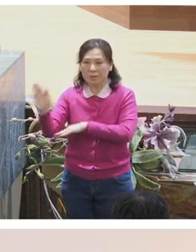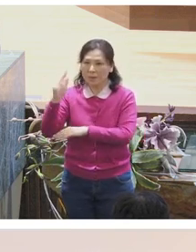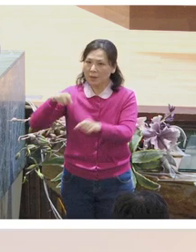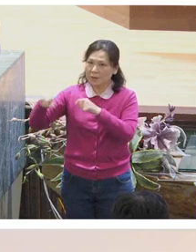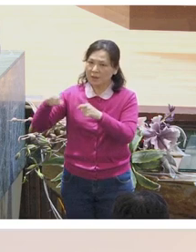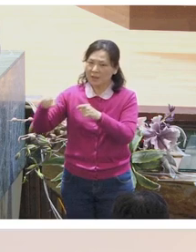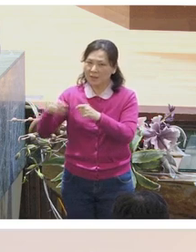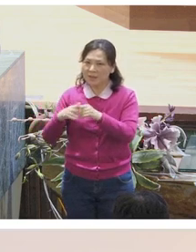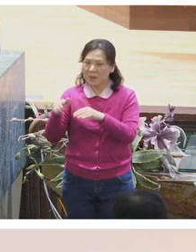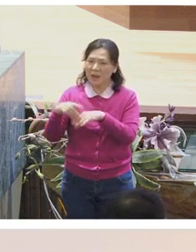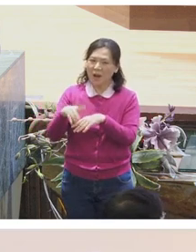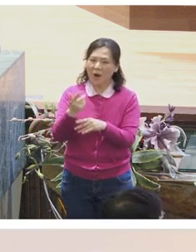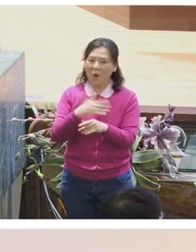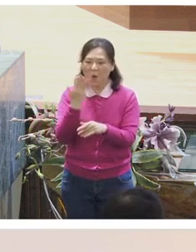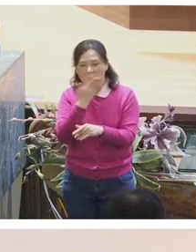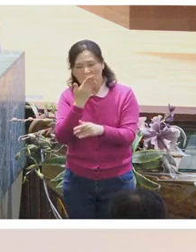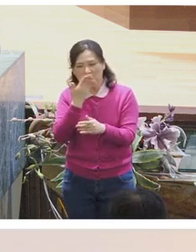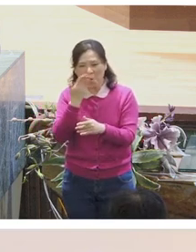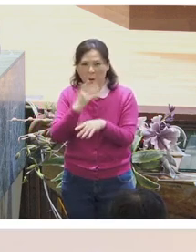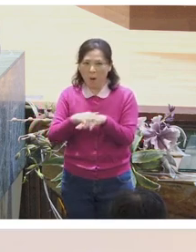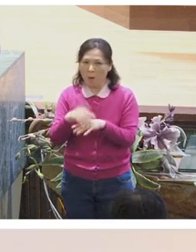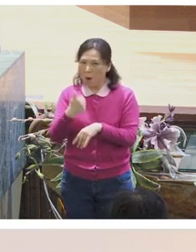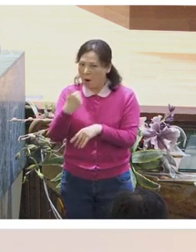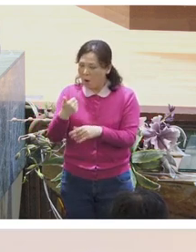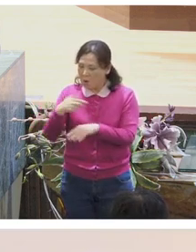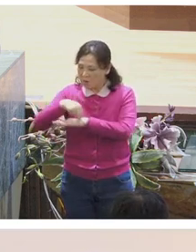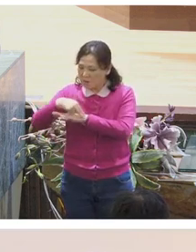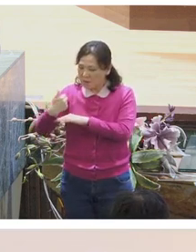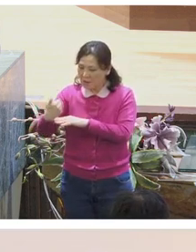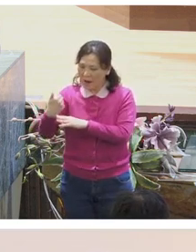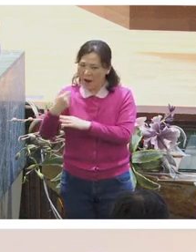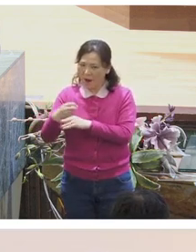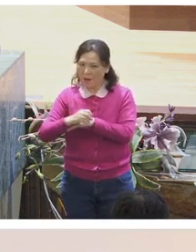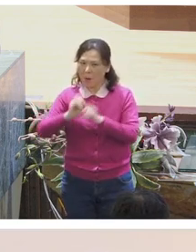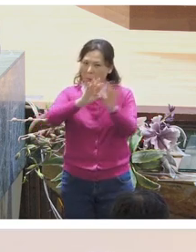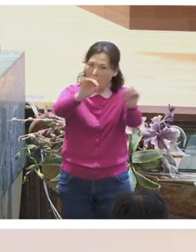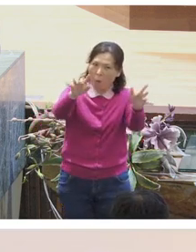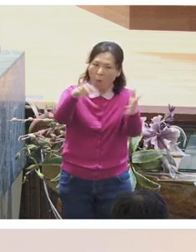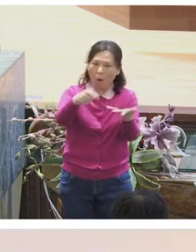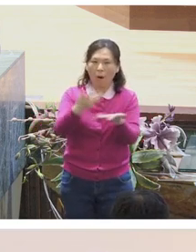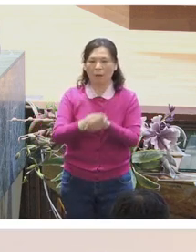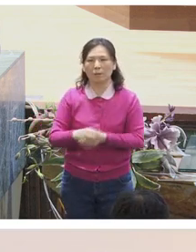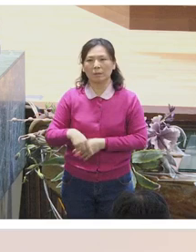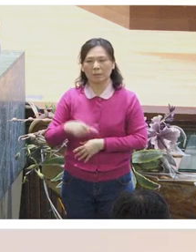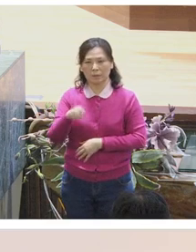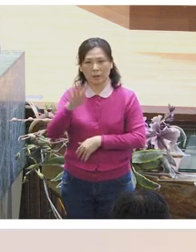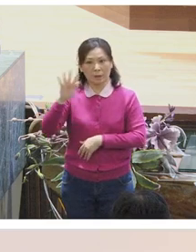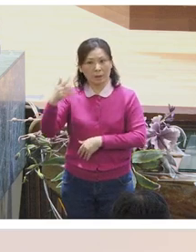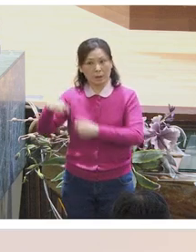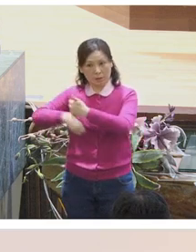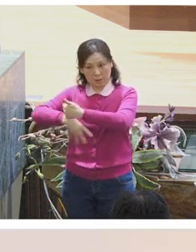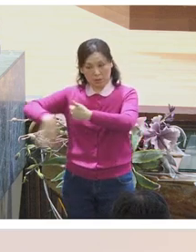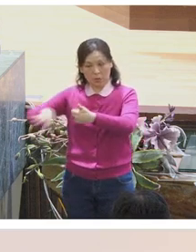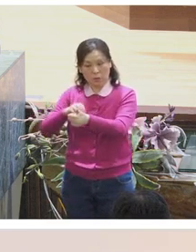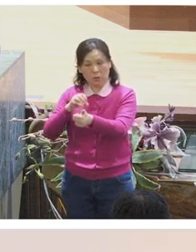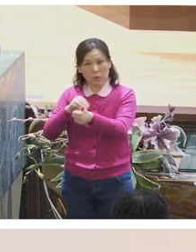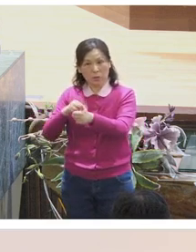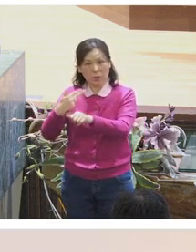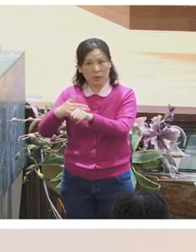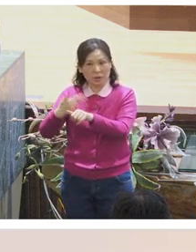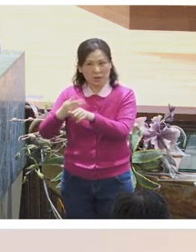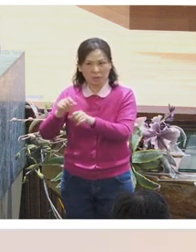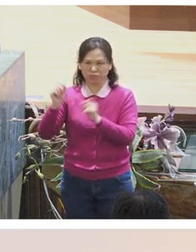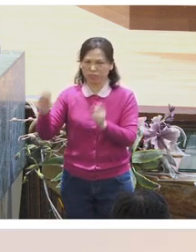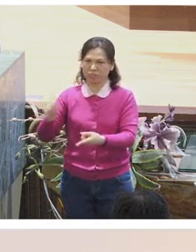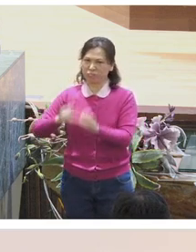大家，让大家觉得这样是 OK 的。好，那其实这样子一个组织学习方式可能就不是我们乐见的，我